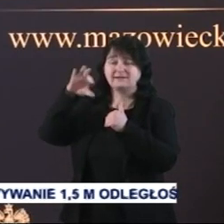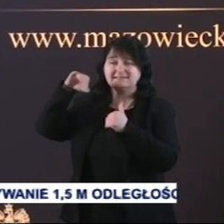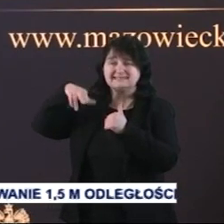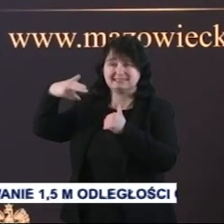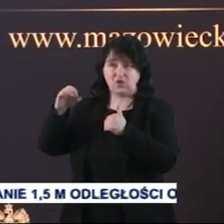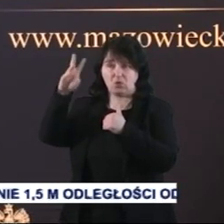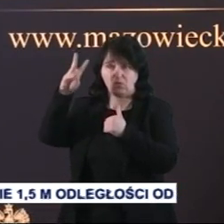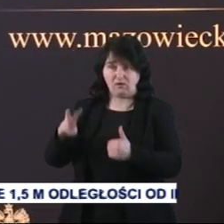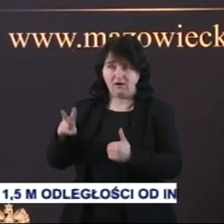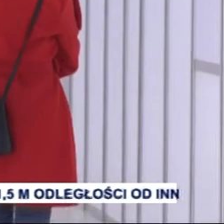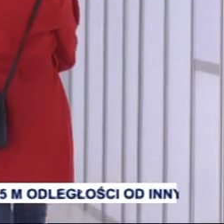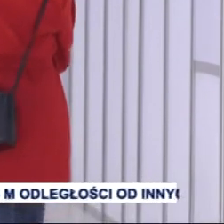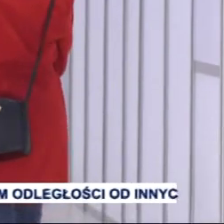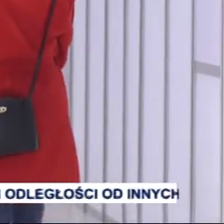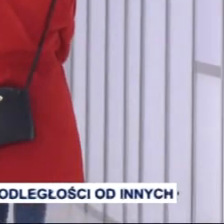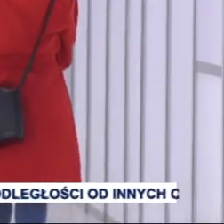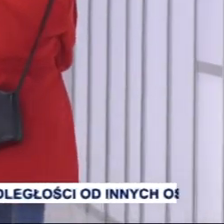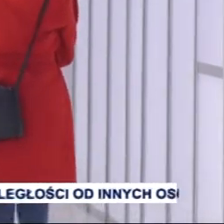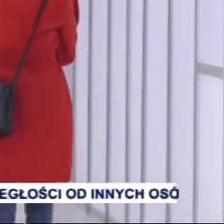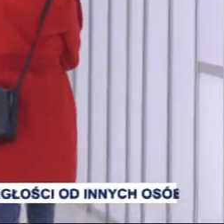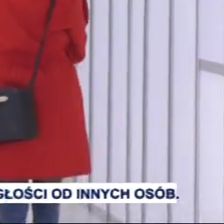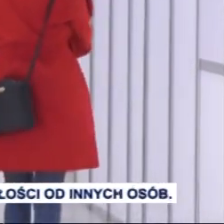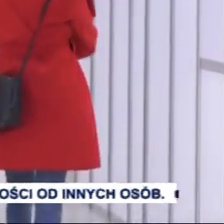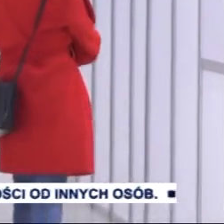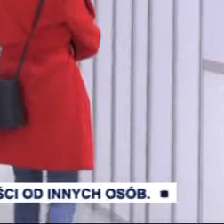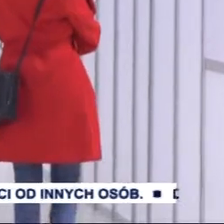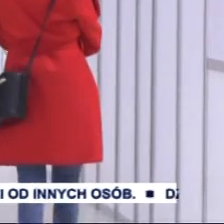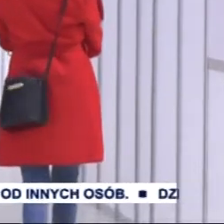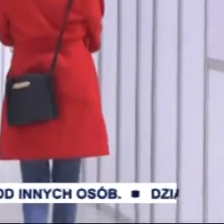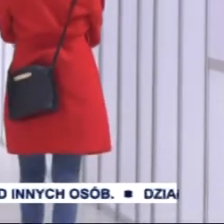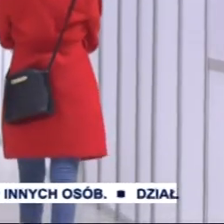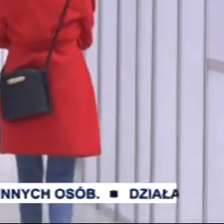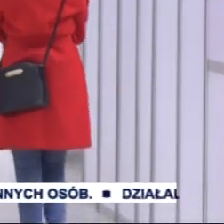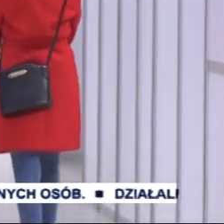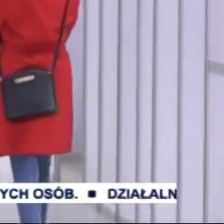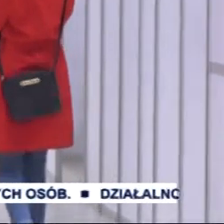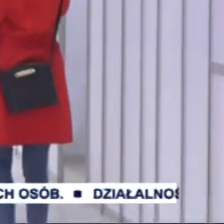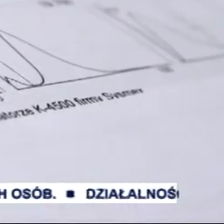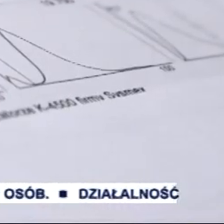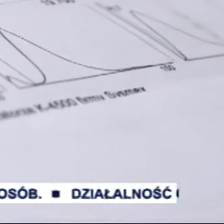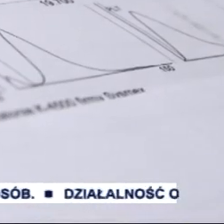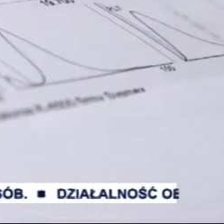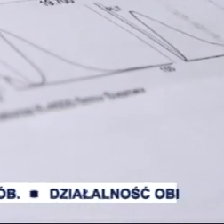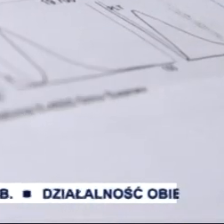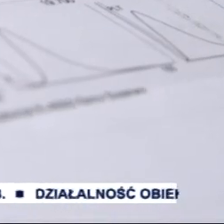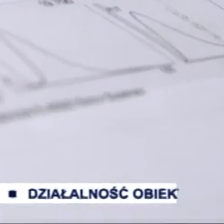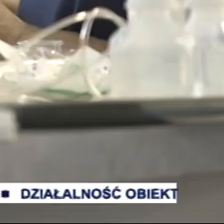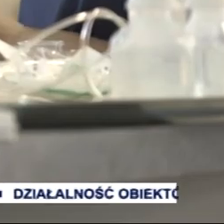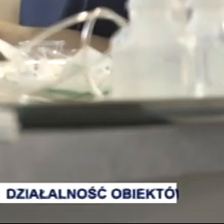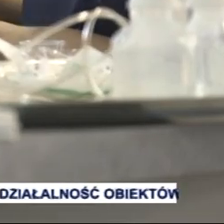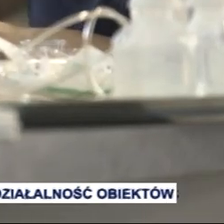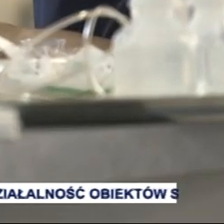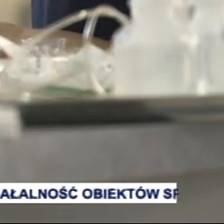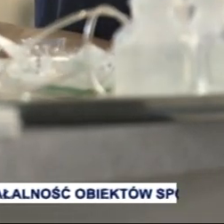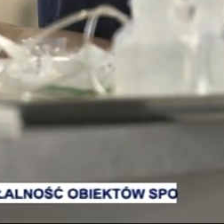Ursynowie jest jakąś porażką. Minister zdrowia postanowił przerwać łańcuch oskarżeń i do szpitala w Warszawie oddelegował swojego pełnomocnika. To